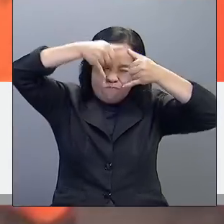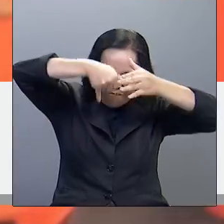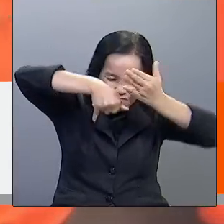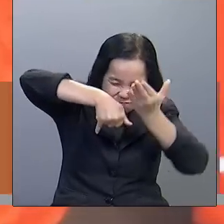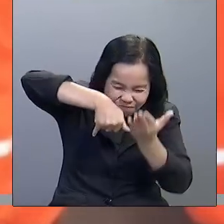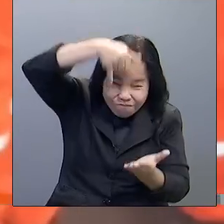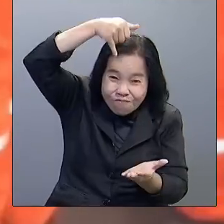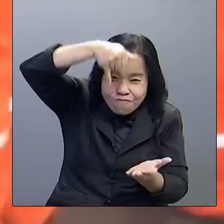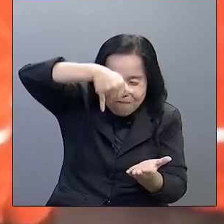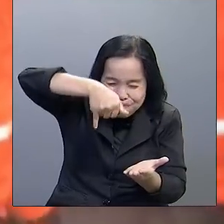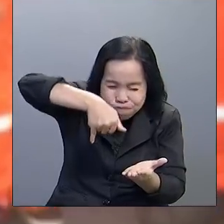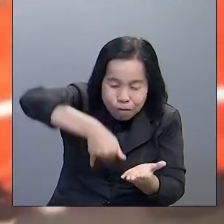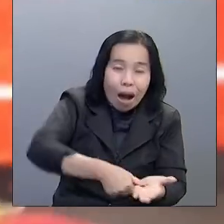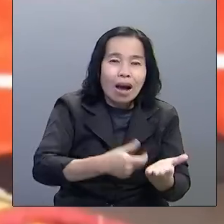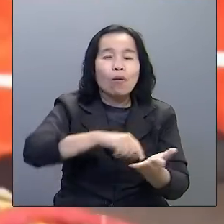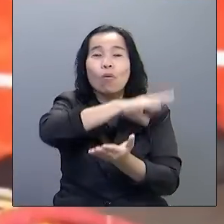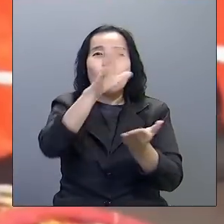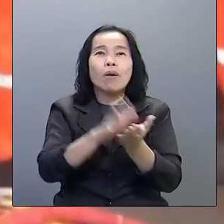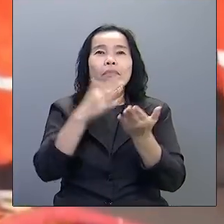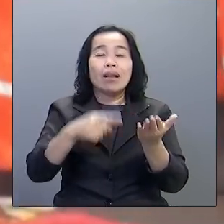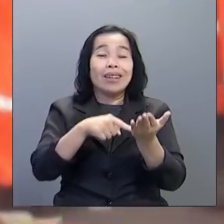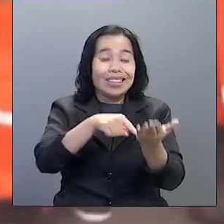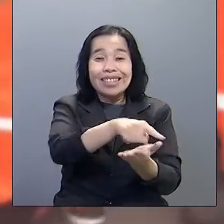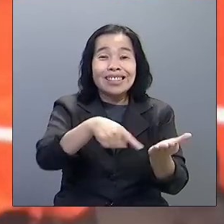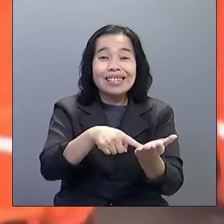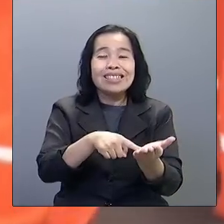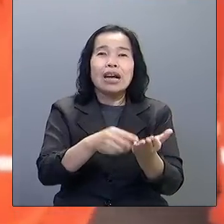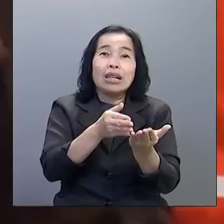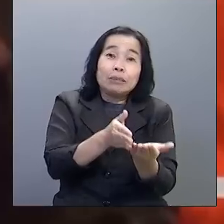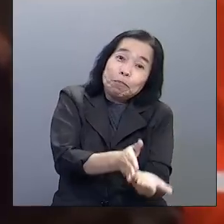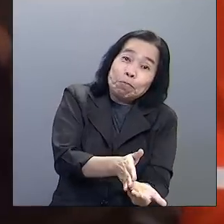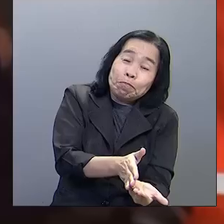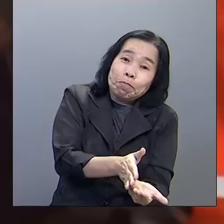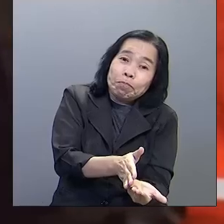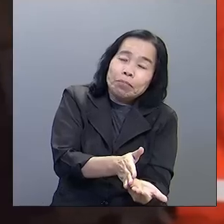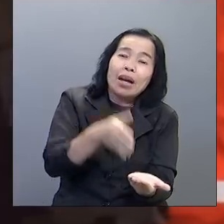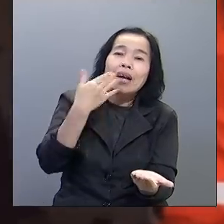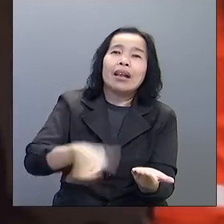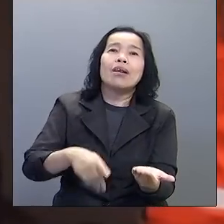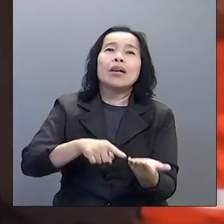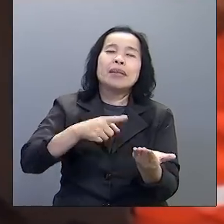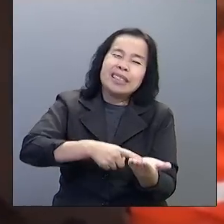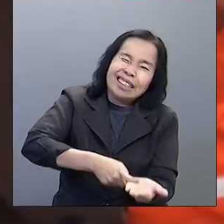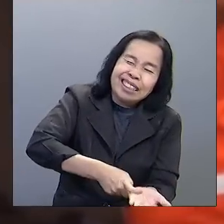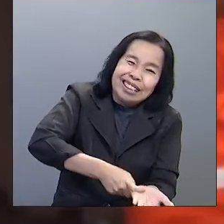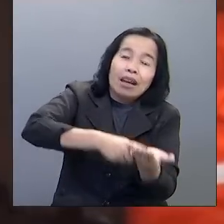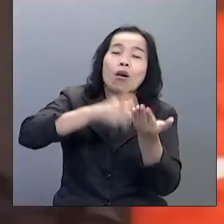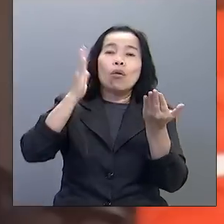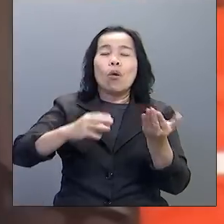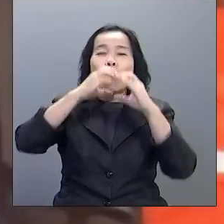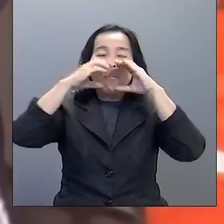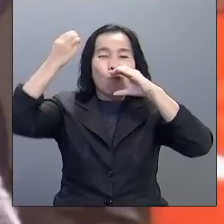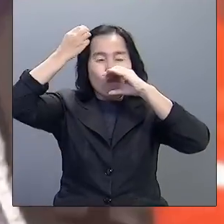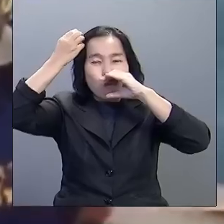อนนั้นพอสำรวจแล้วเรืออยู่ในสภาพเกือบตรงที่ท้องทะเลนะคะใต้ท้องทะเลนักประดาน้ำเอ